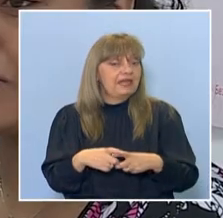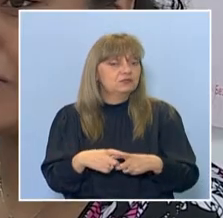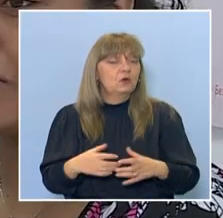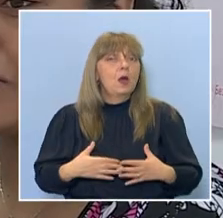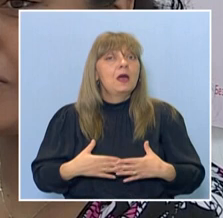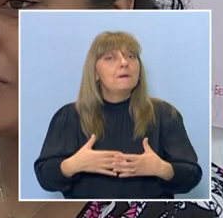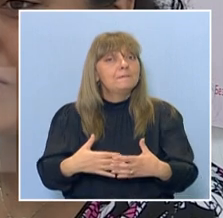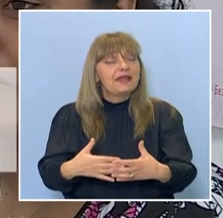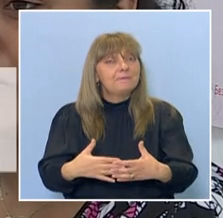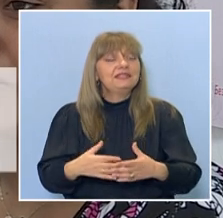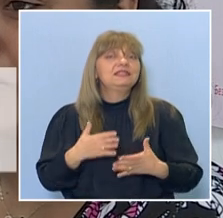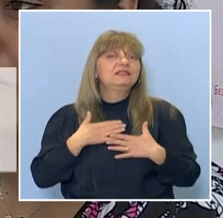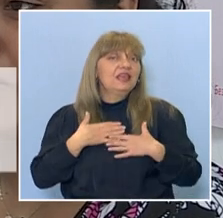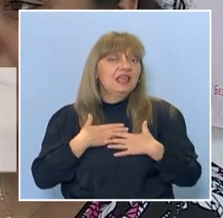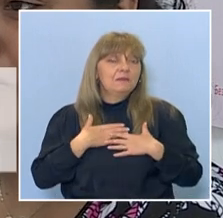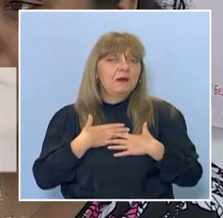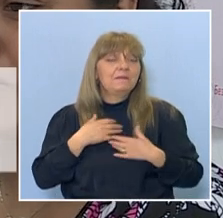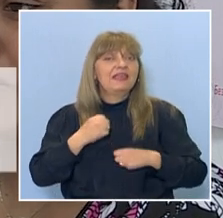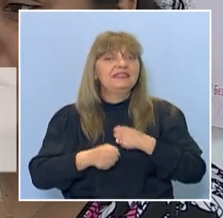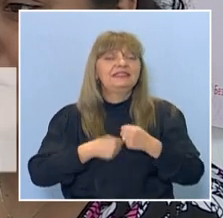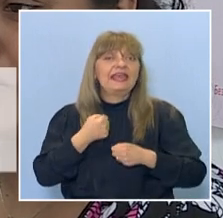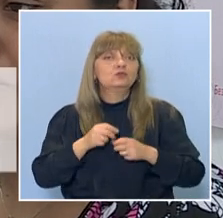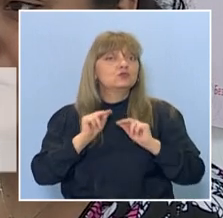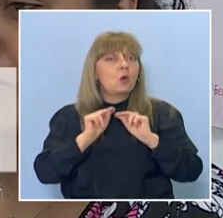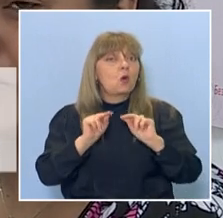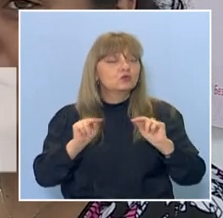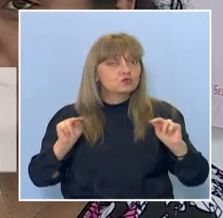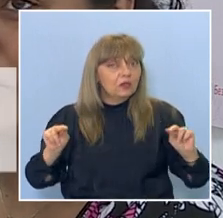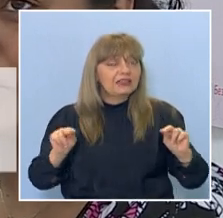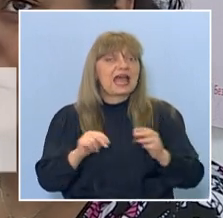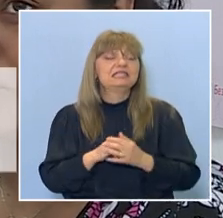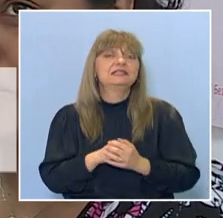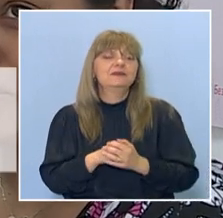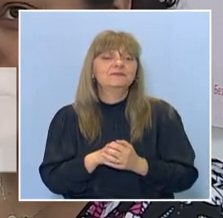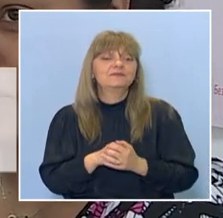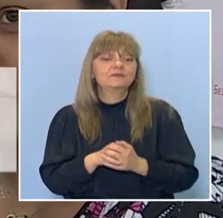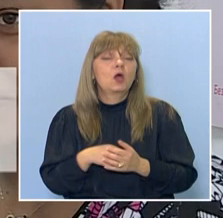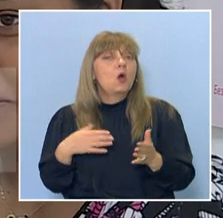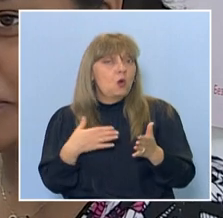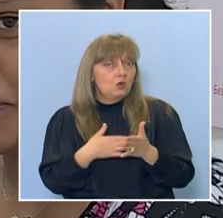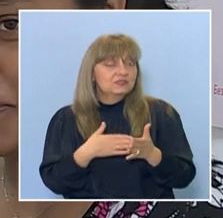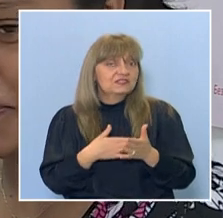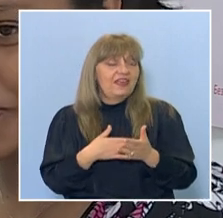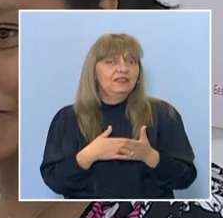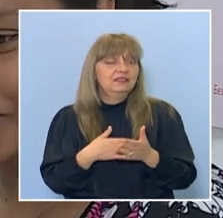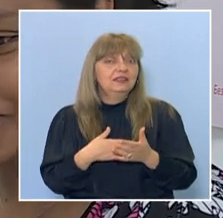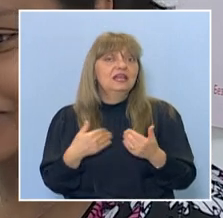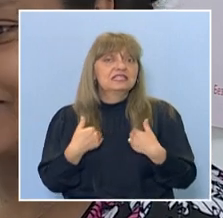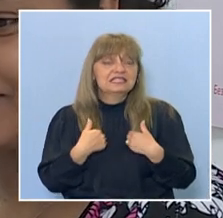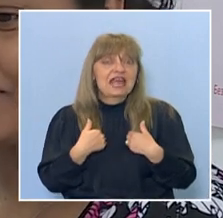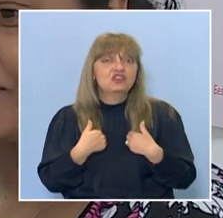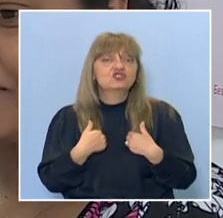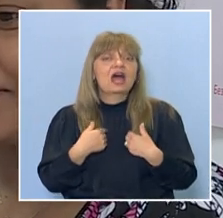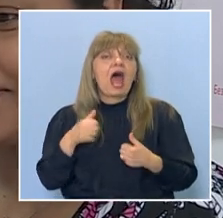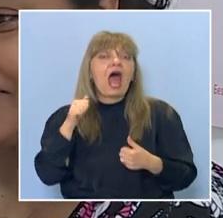бременните имаме дейност по консултация. Освен, че с нашата акушерка